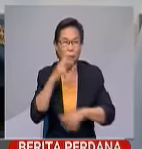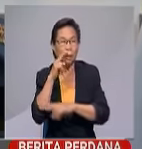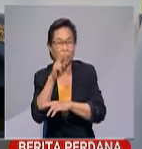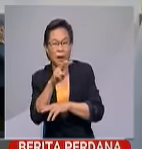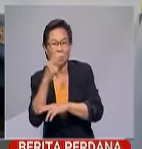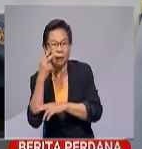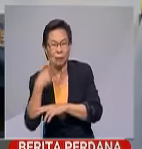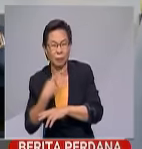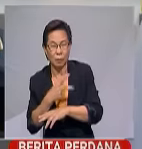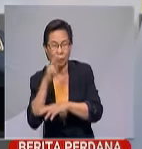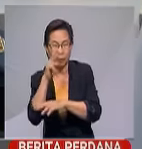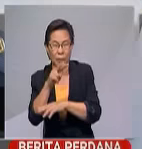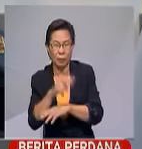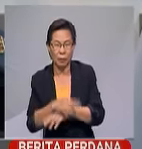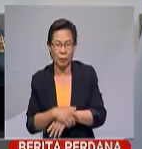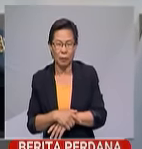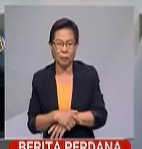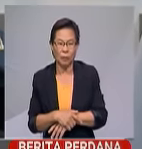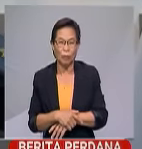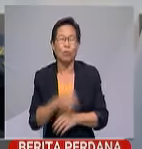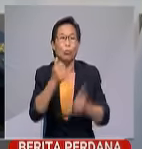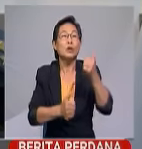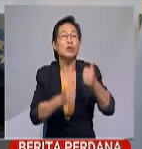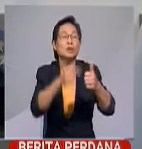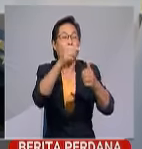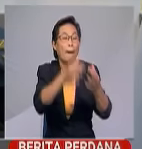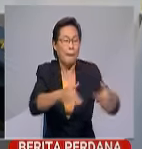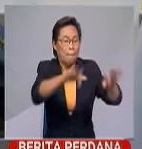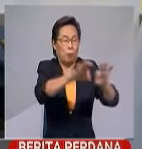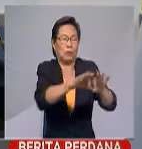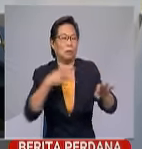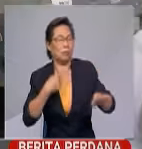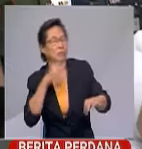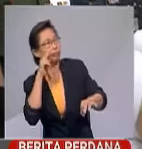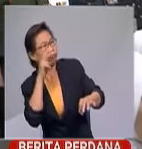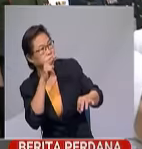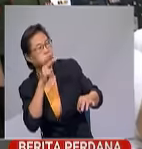which priority list that we have to look into. Yeah.